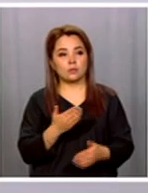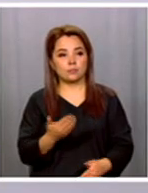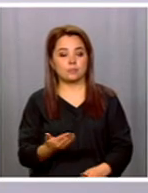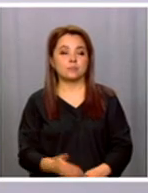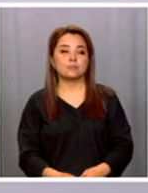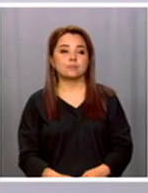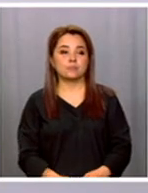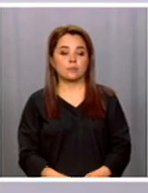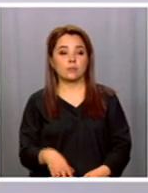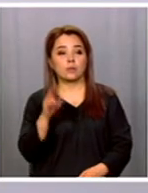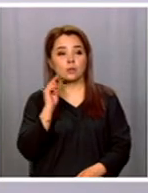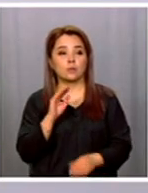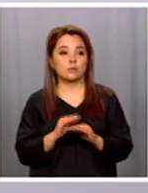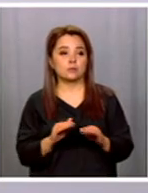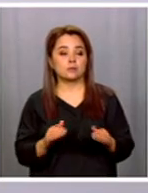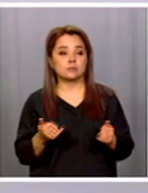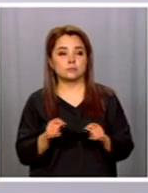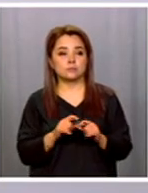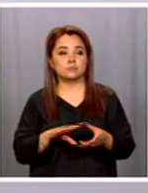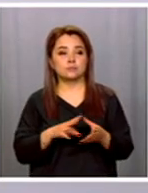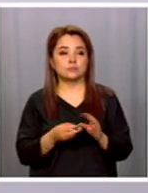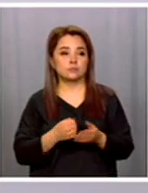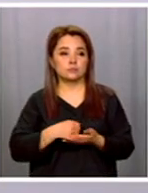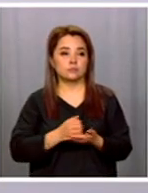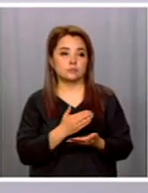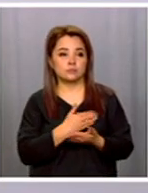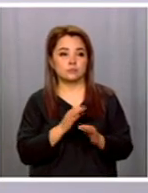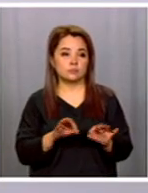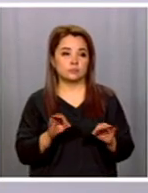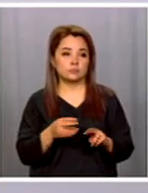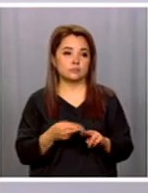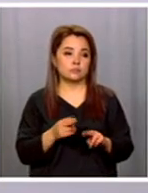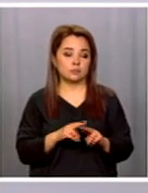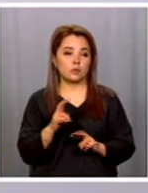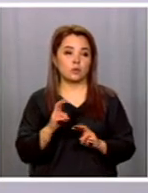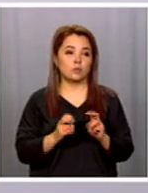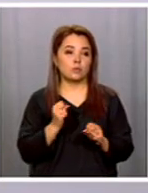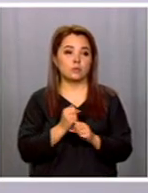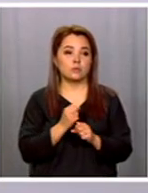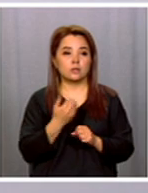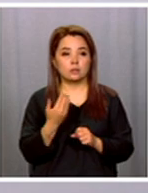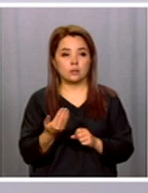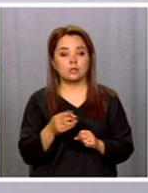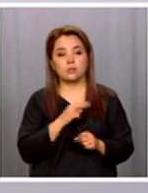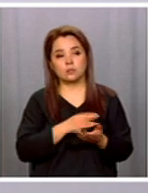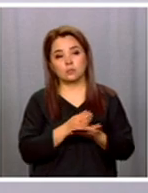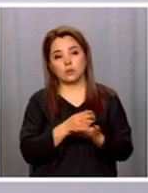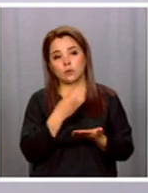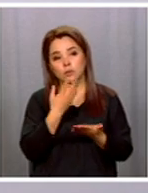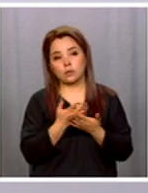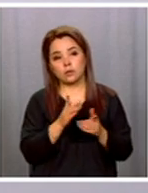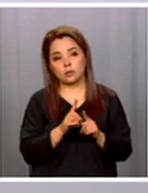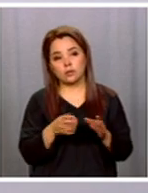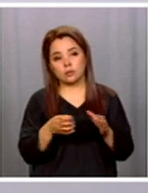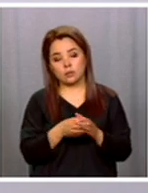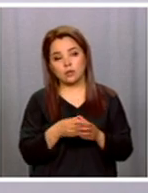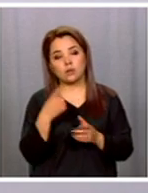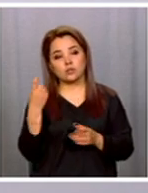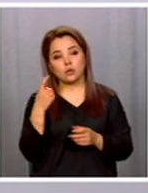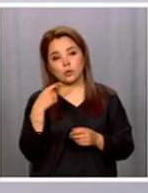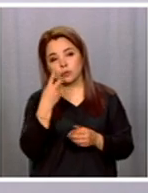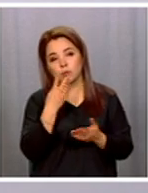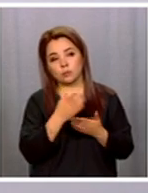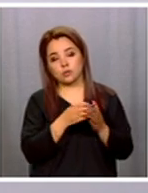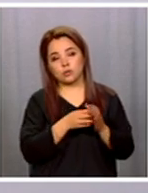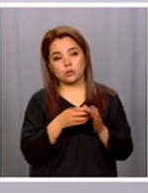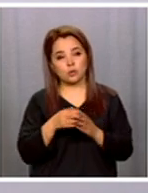болса, оқушылар, біз бүгінгі сабағымызды қорытындылап кетейік. Бүгін сіздер жалпы өңдеуші, сонымен қатар қызмет көрсету саласы шаруашылық түрлерін